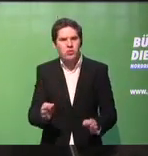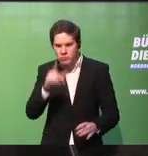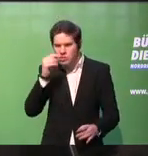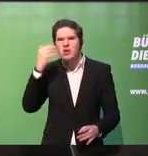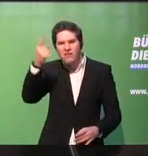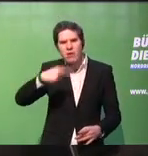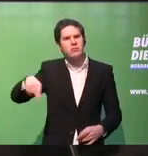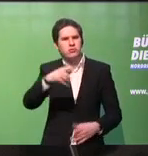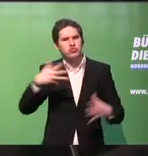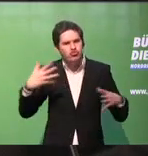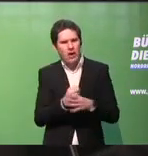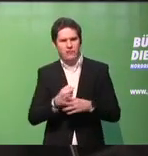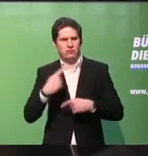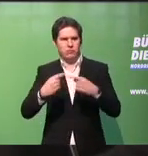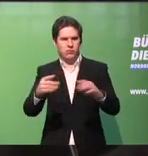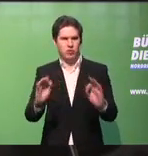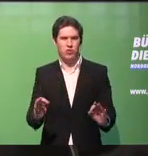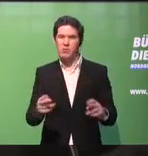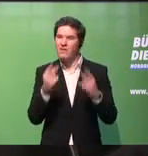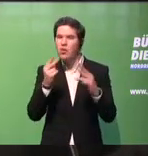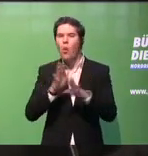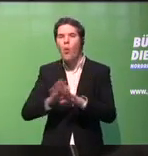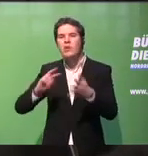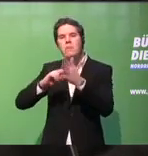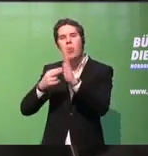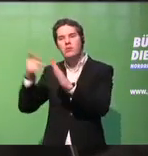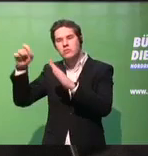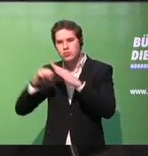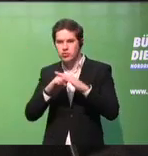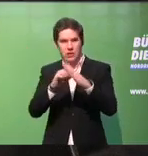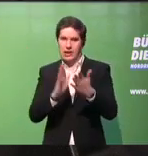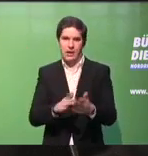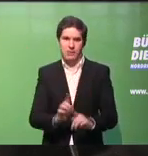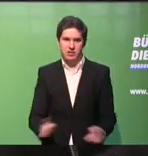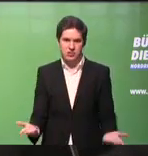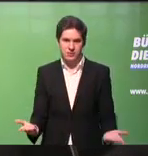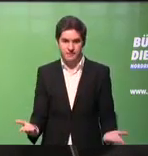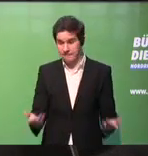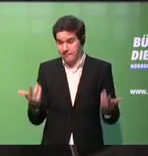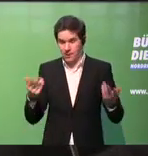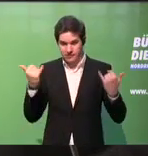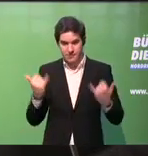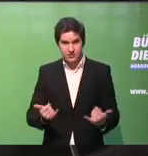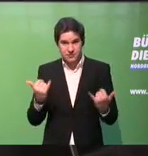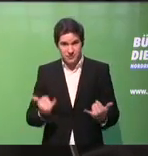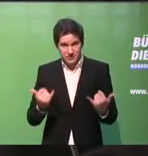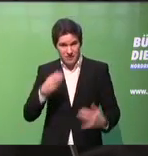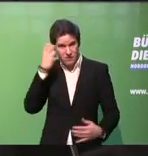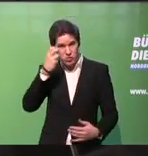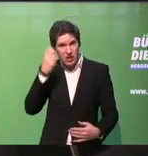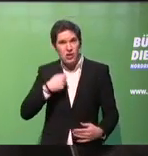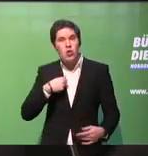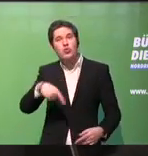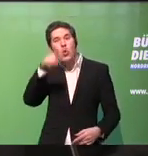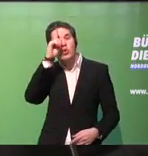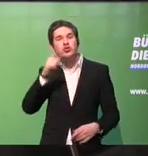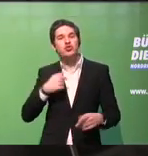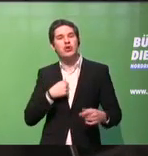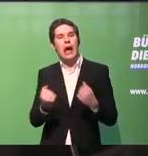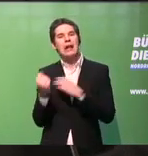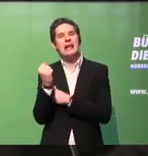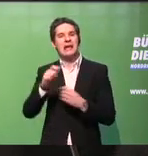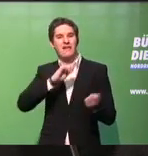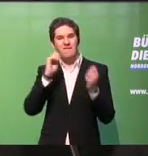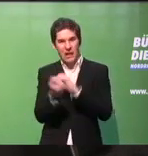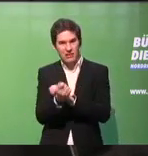Politik unterstützen. Dass wir heute über die deutsche Energiewende sprechen, wäre undenkbar ohne die kommunalen Solar-Selbstbaugruppen